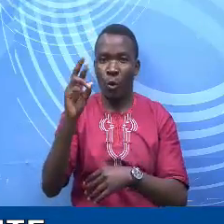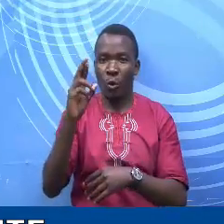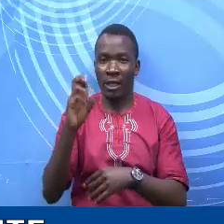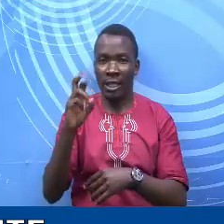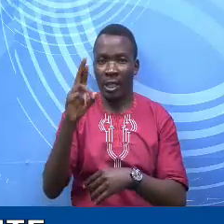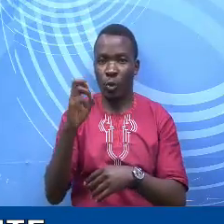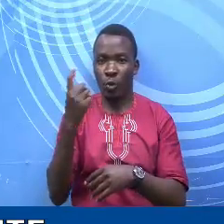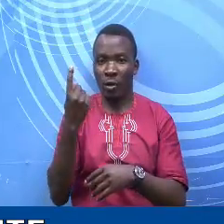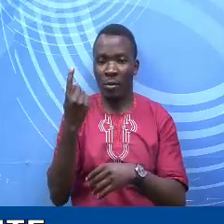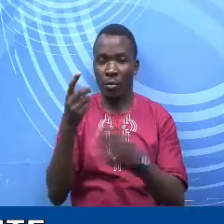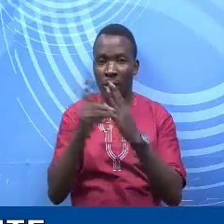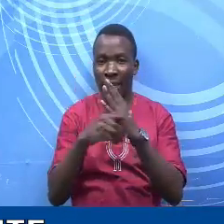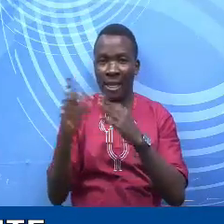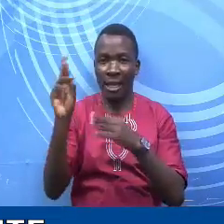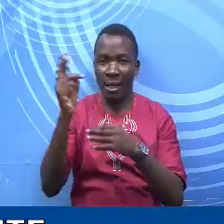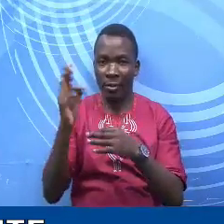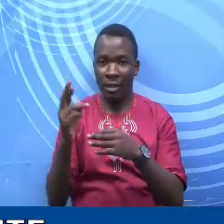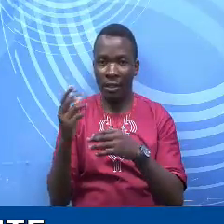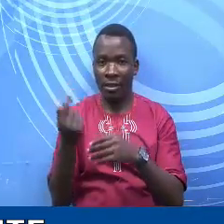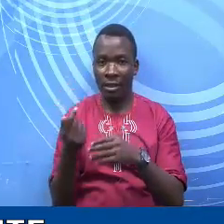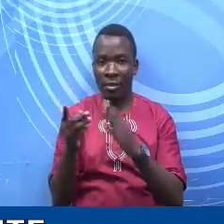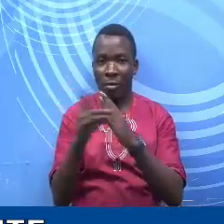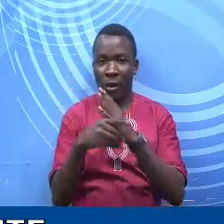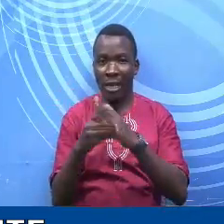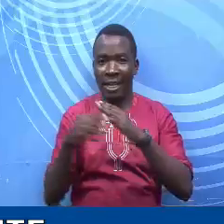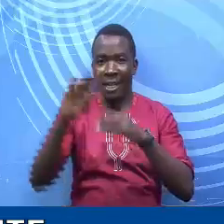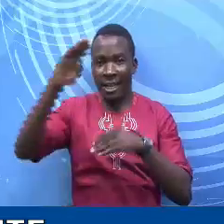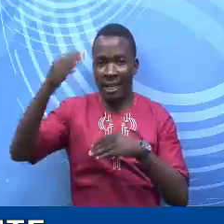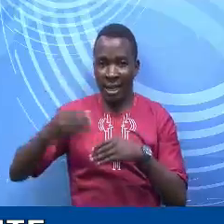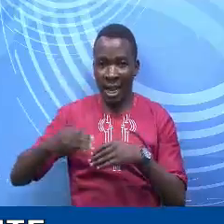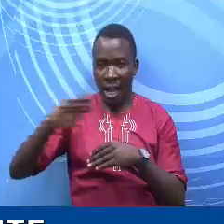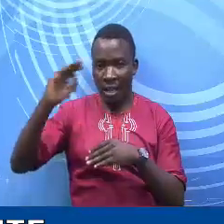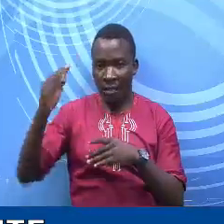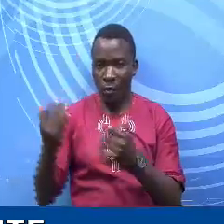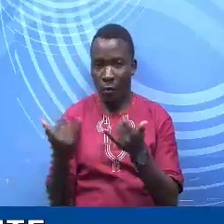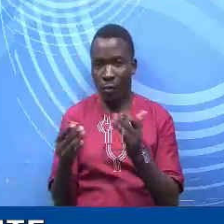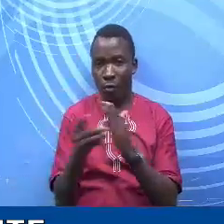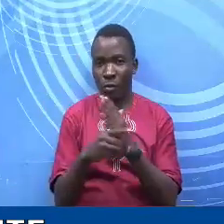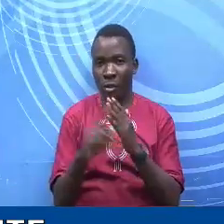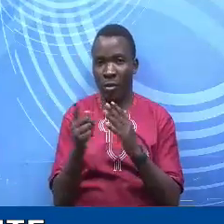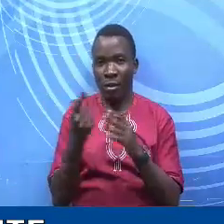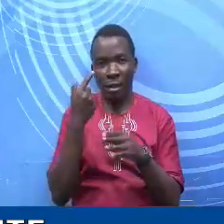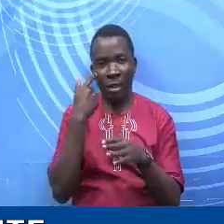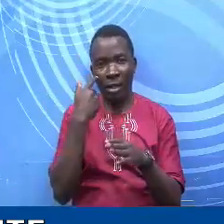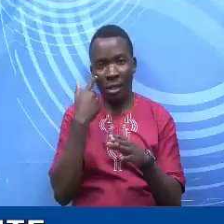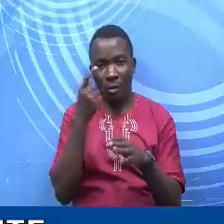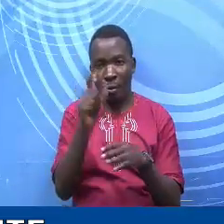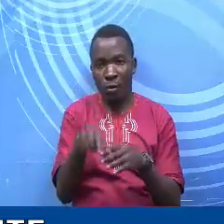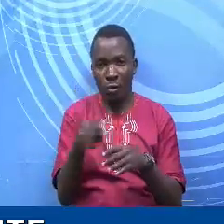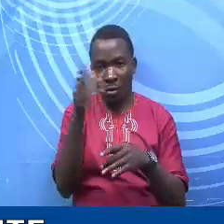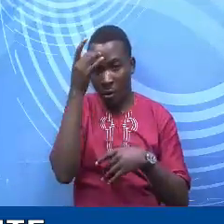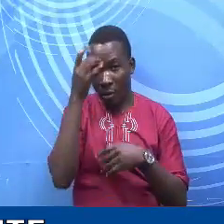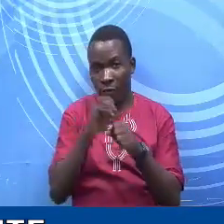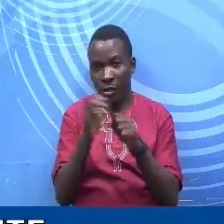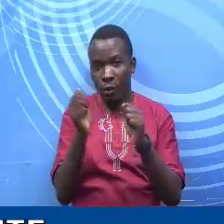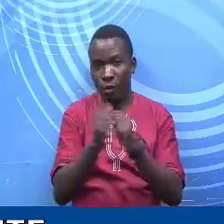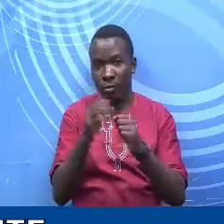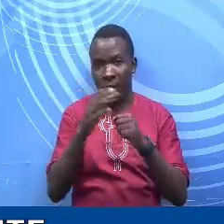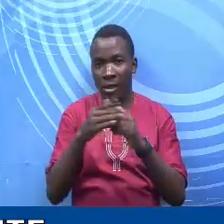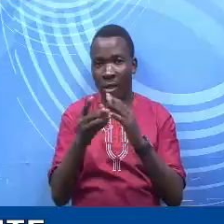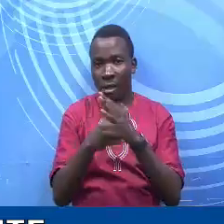ka Rulindo, 1 bo mu karere ka Gicumbi. Mu uyu munsi uturere tutagaragayemo umurwayi w'icyorezo cya COVID-19